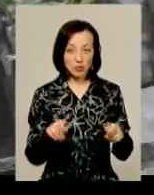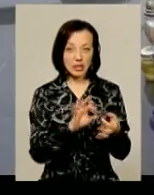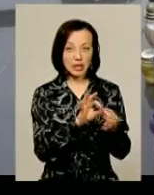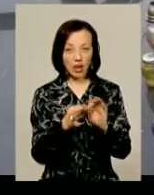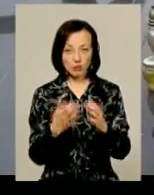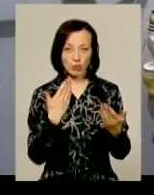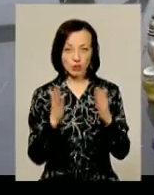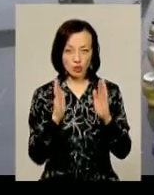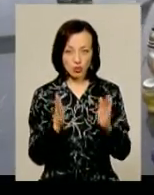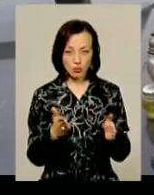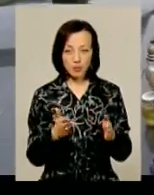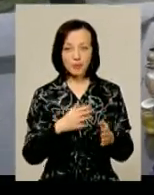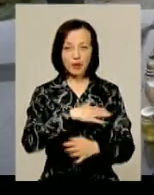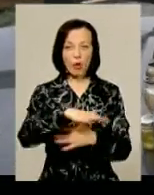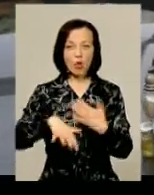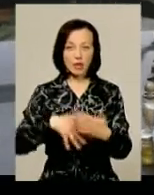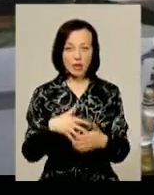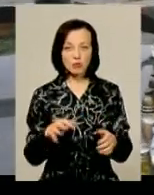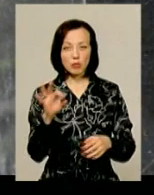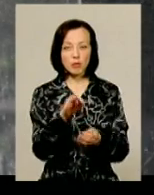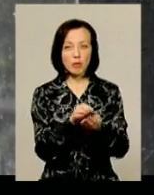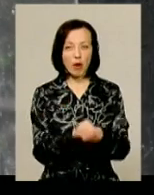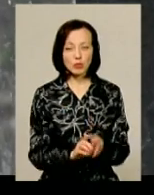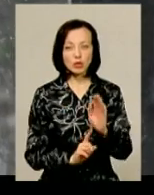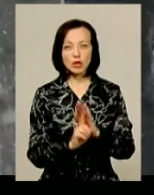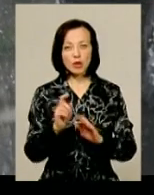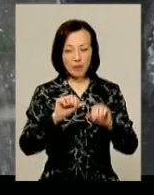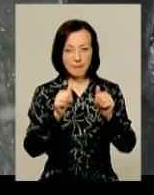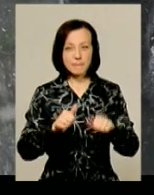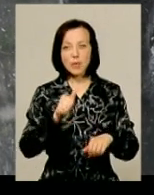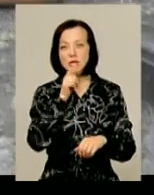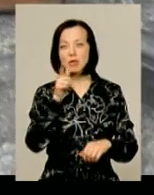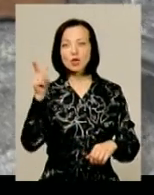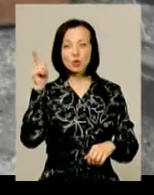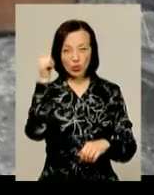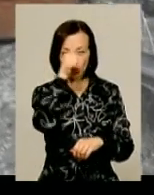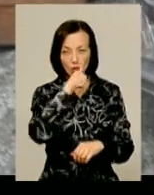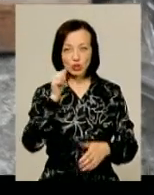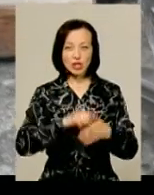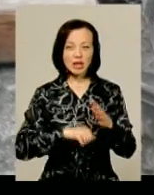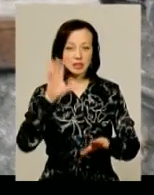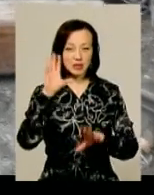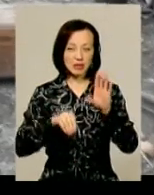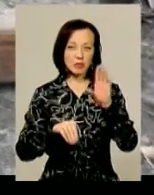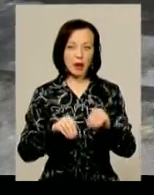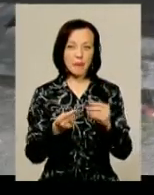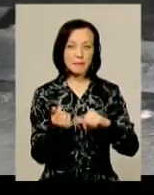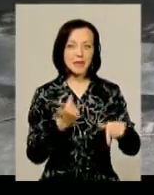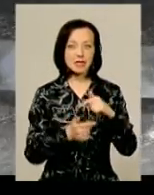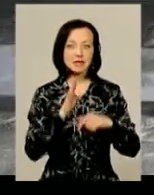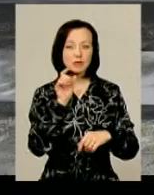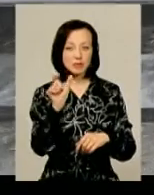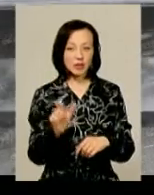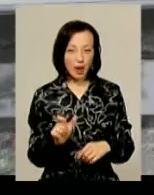поспілкуємося. До речі, колотнеча навколо пам'ятника герою почалася ще позаминулого року. Через недбалість бізнесвумен Скоростишева